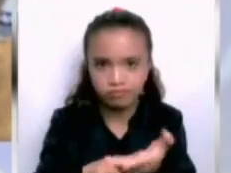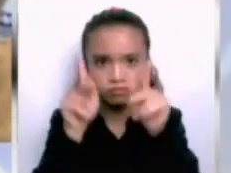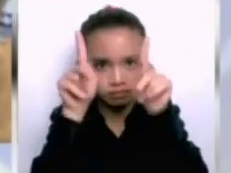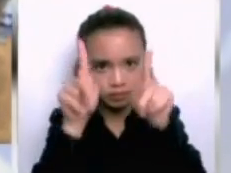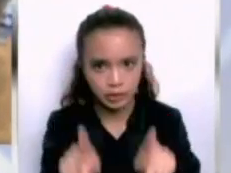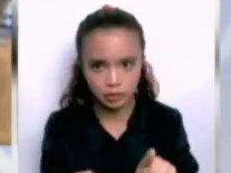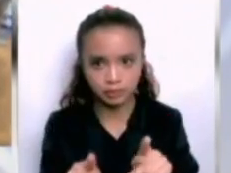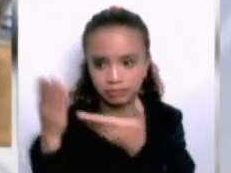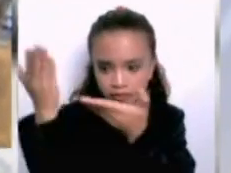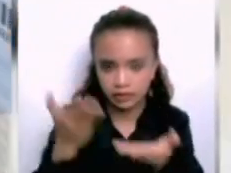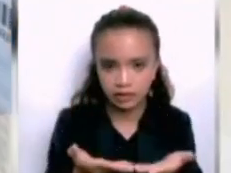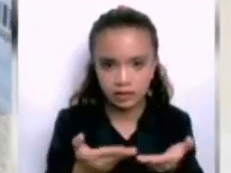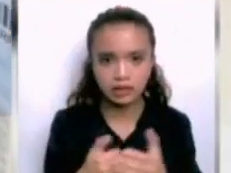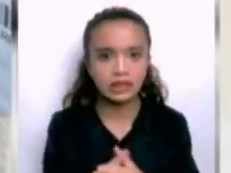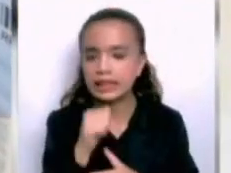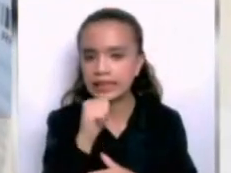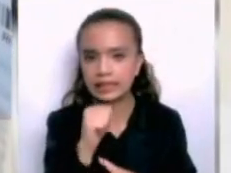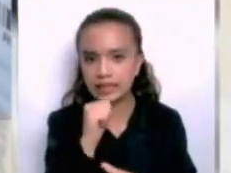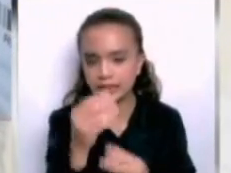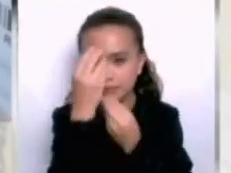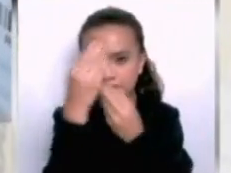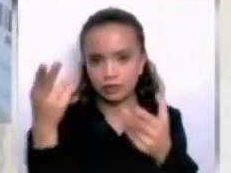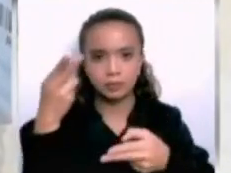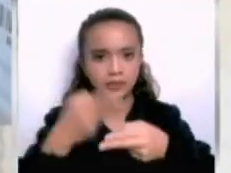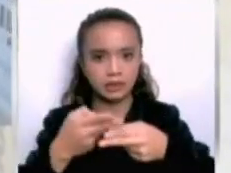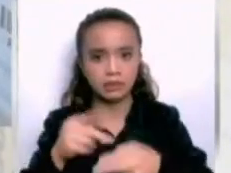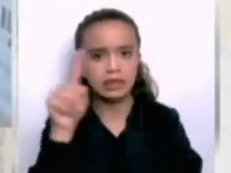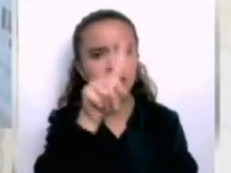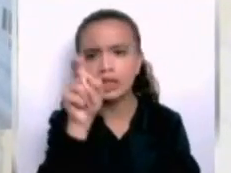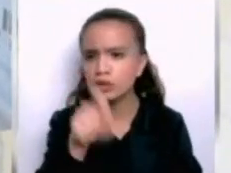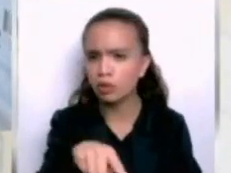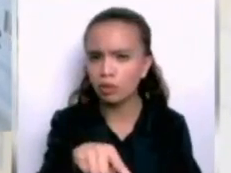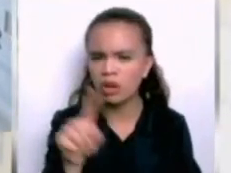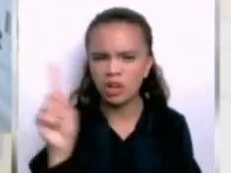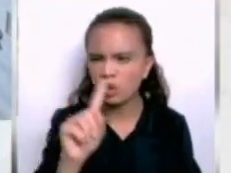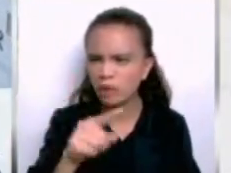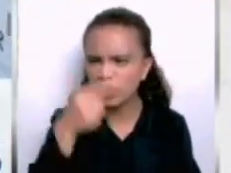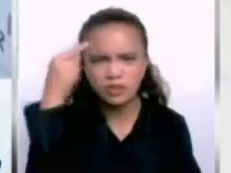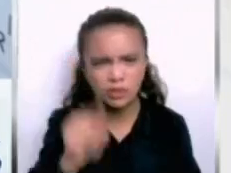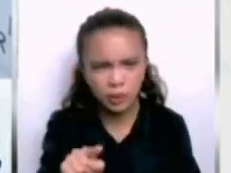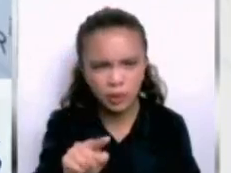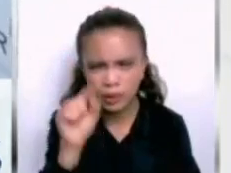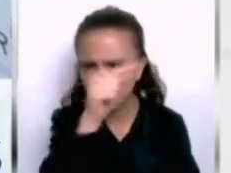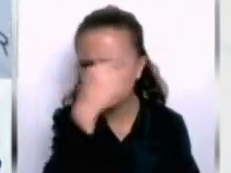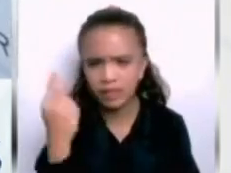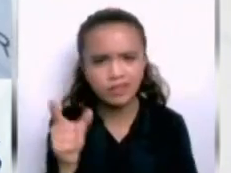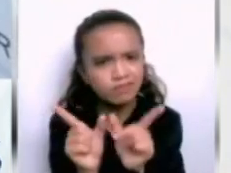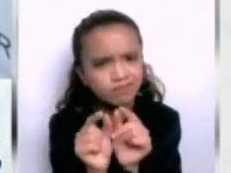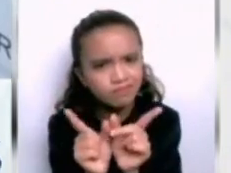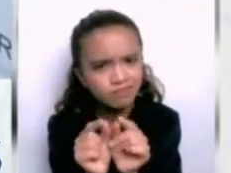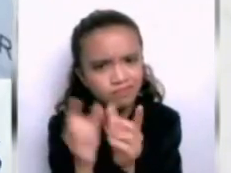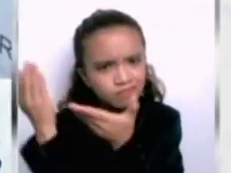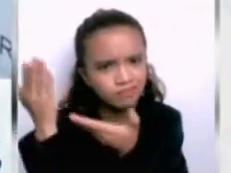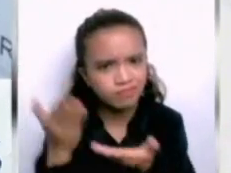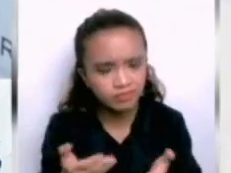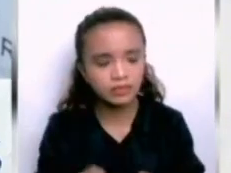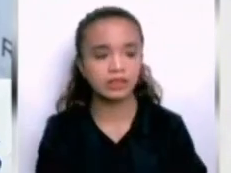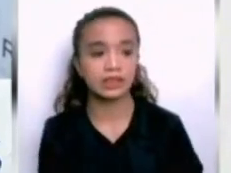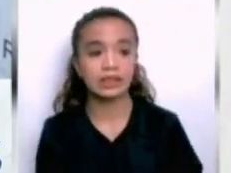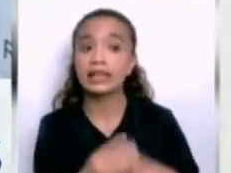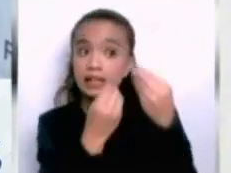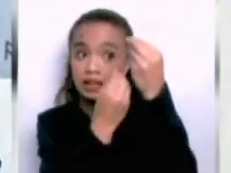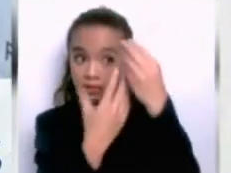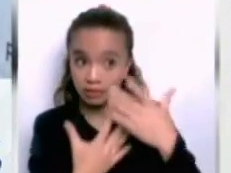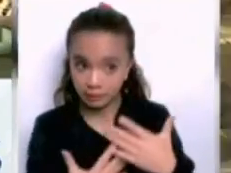sila pinangalanan ang tanong Para saan ang mga imported na langgam ang nakakarating sa amin na balita ay